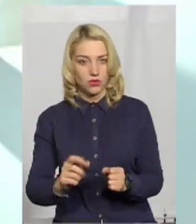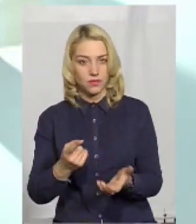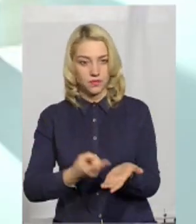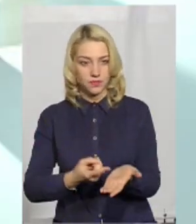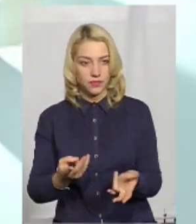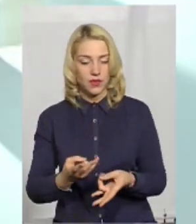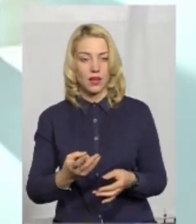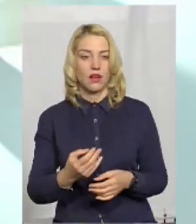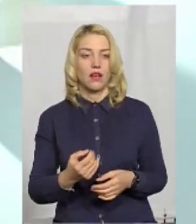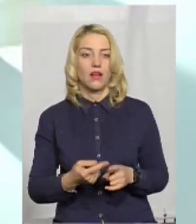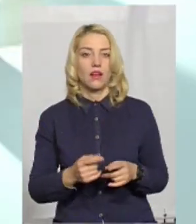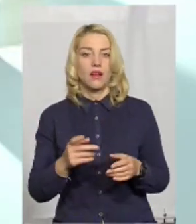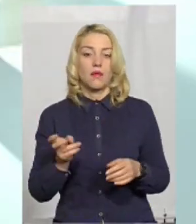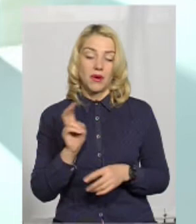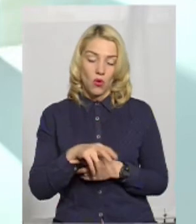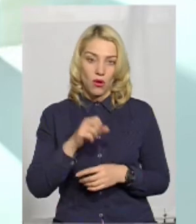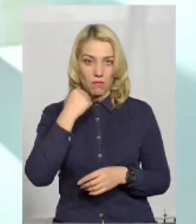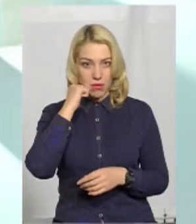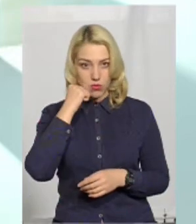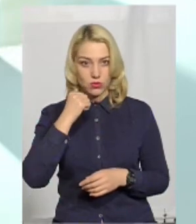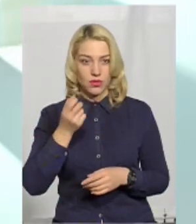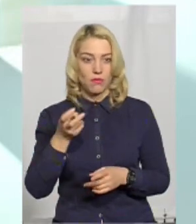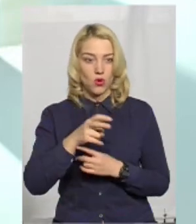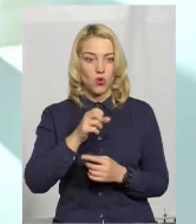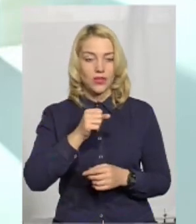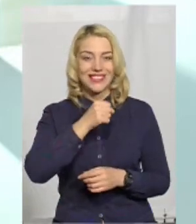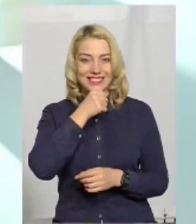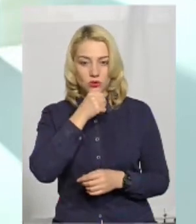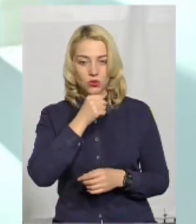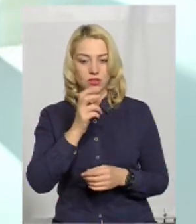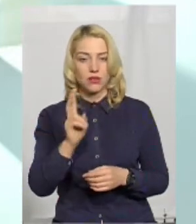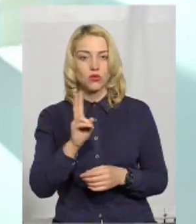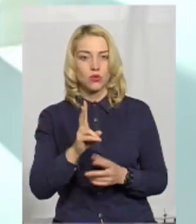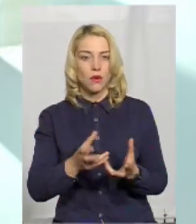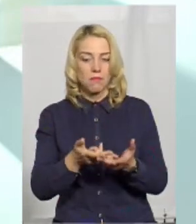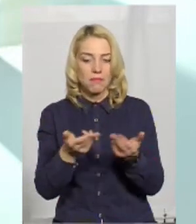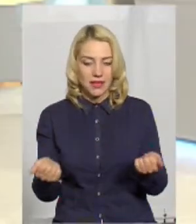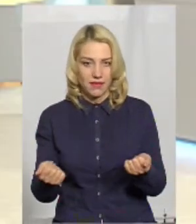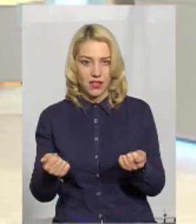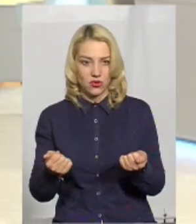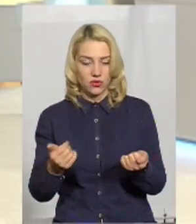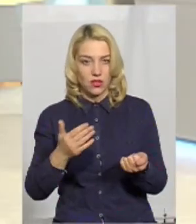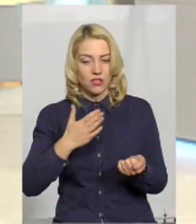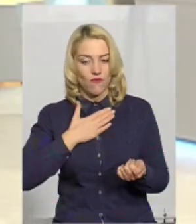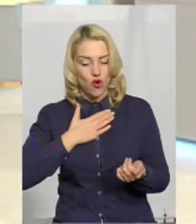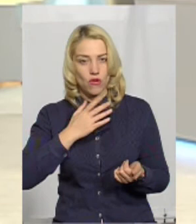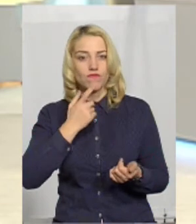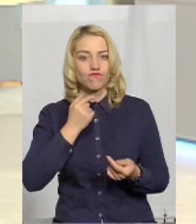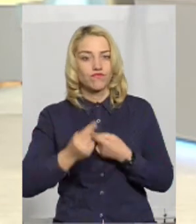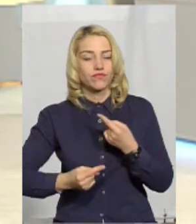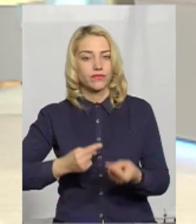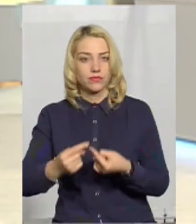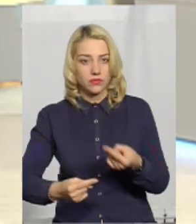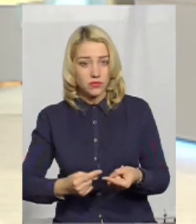випадках приходять бабусі, приходять дідусі, є таке в законодавстві, вони підтверджують свою спорідненість родинну між